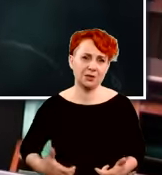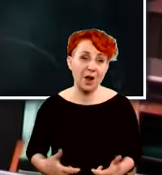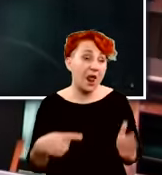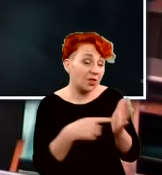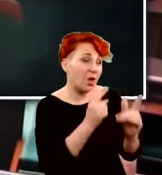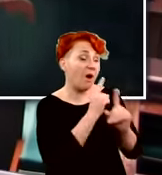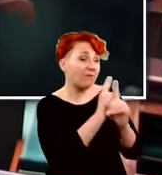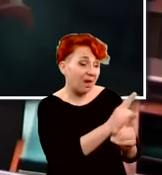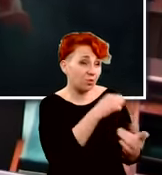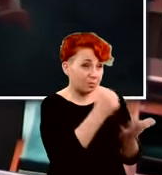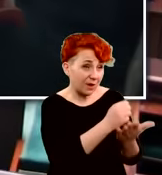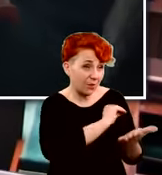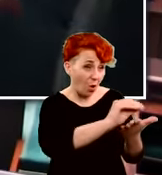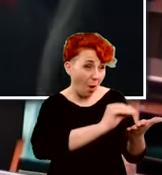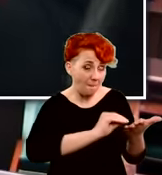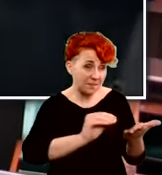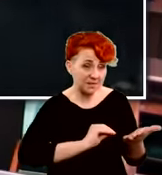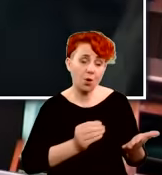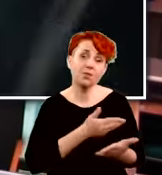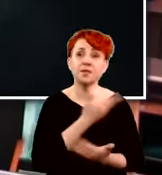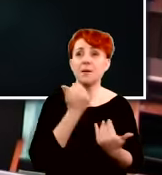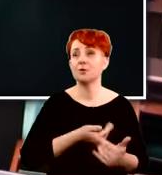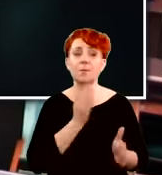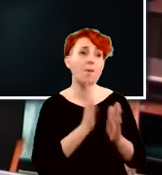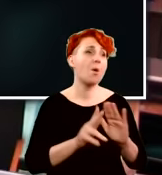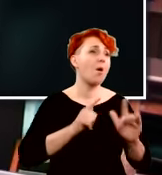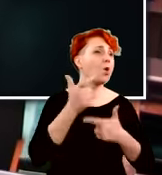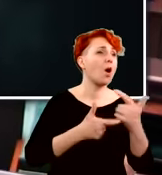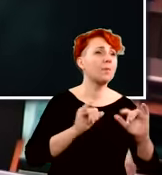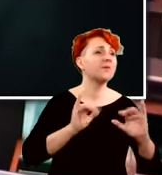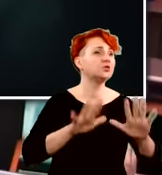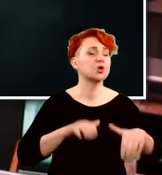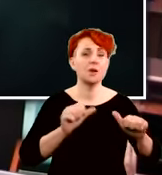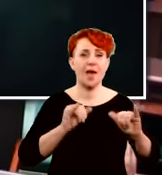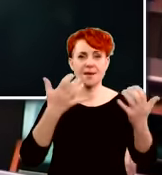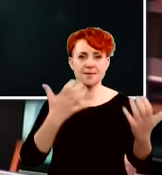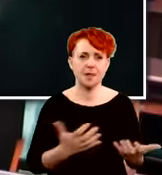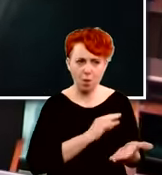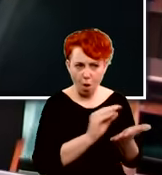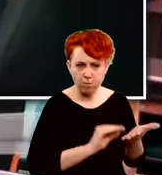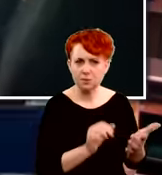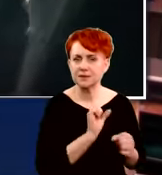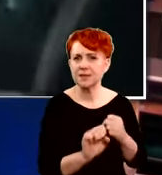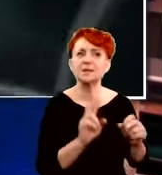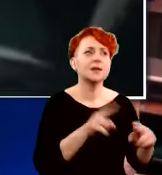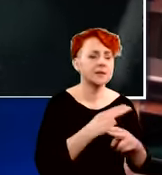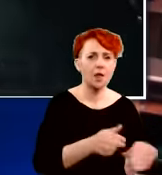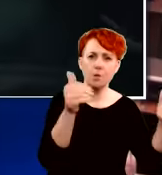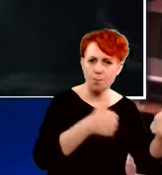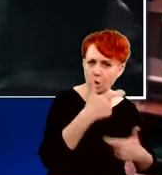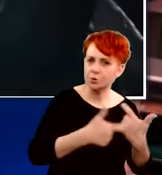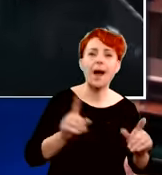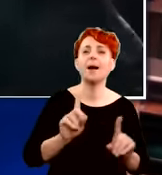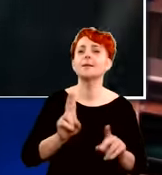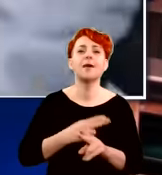opisana w prawie. To nie jest tak, że sobie robi jak chce. Ona jest opisana. kiedy mu wolno zrobić, a kiedy mu nie